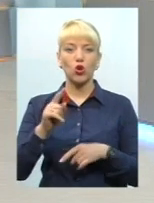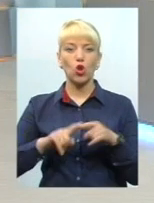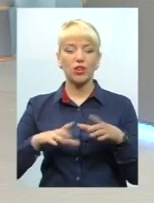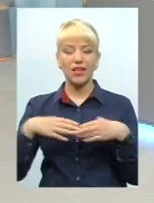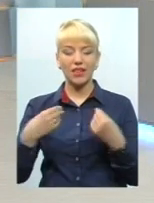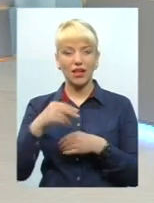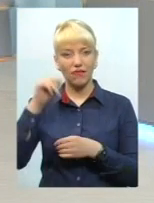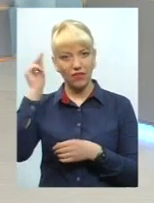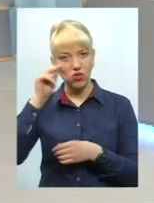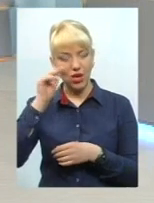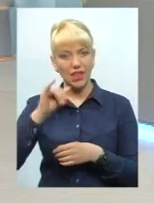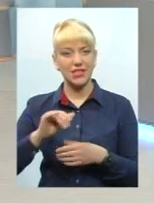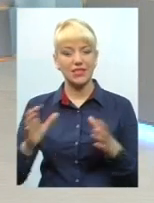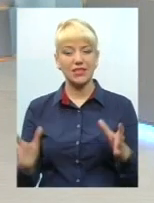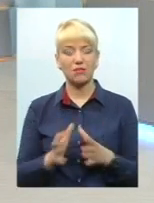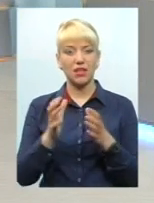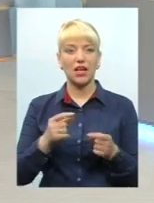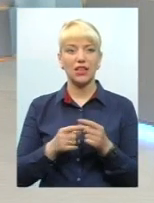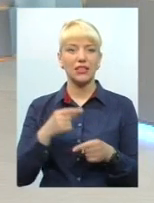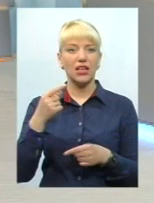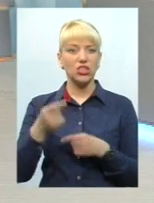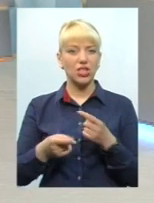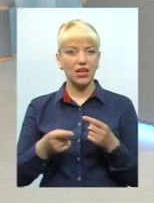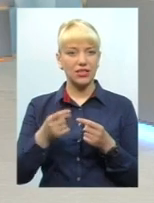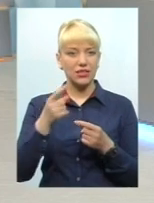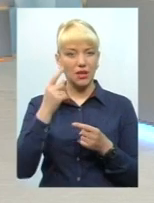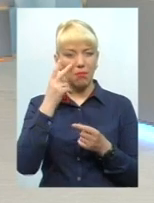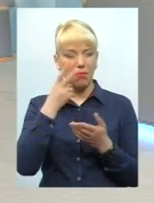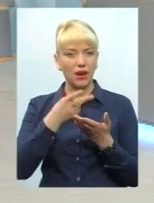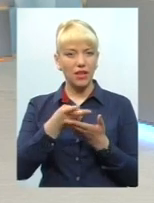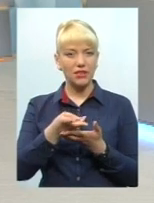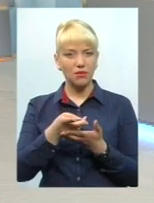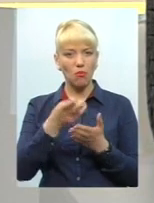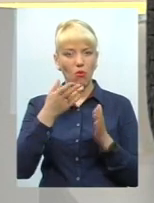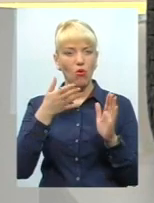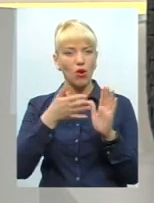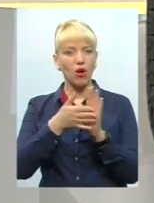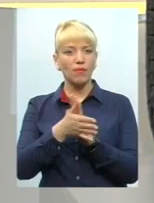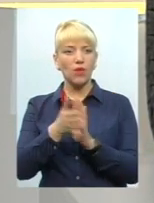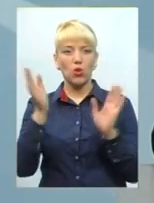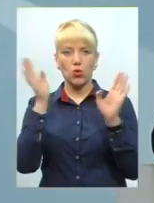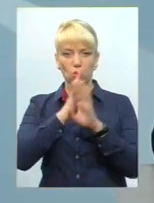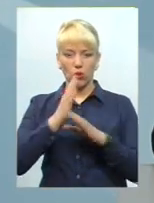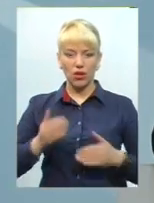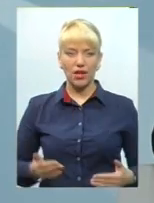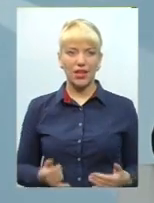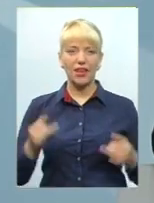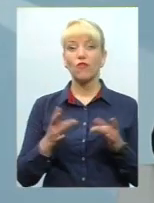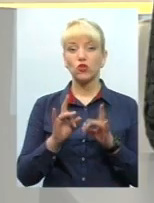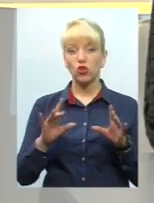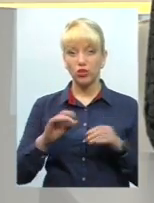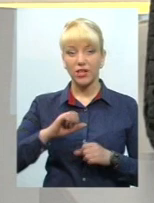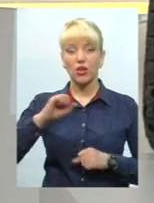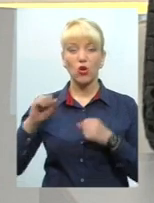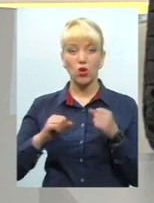вивчалася, зберігалася через призму долі історії власного роду. В сюжеті